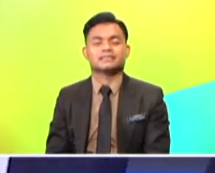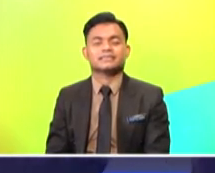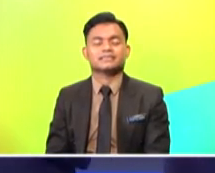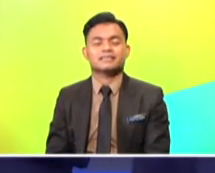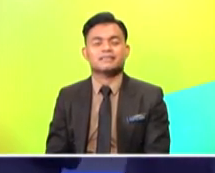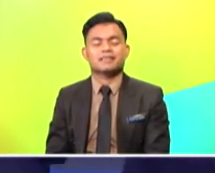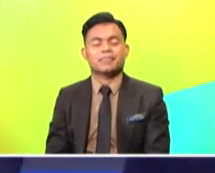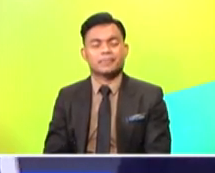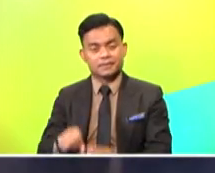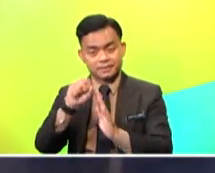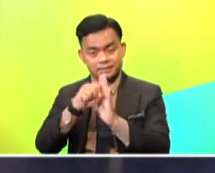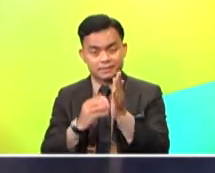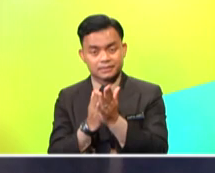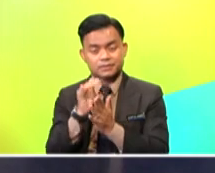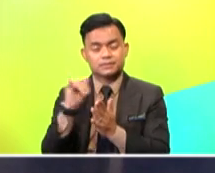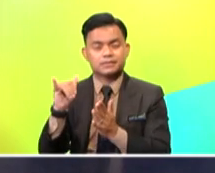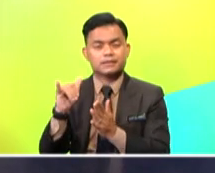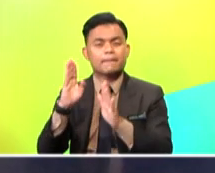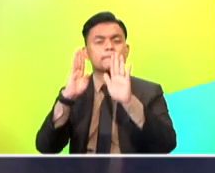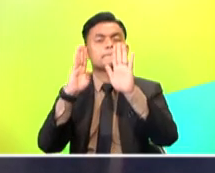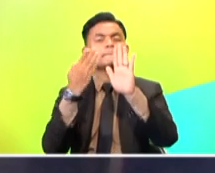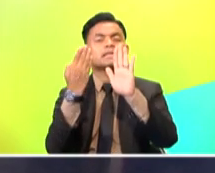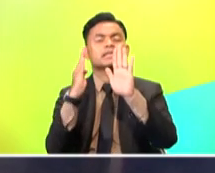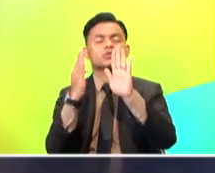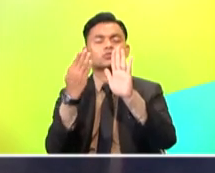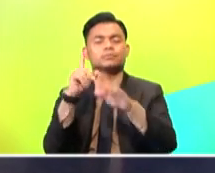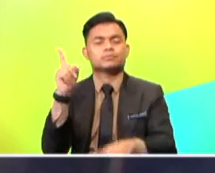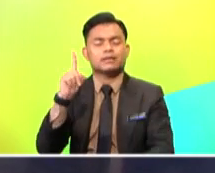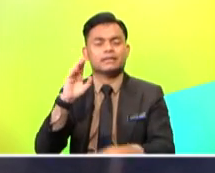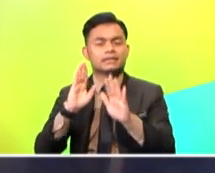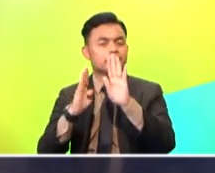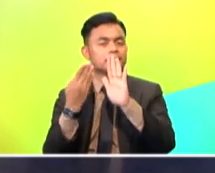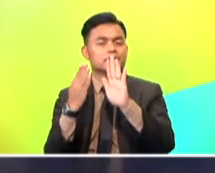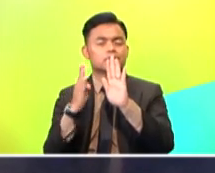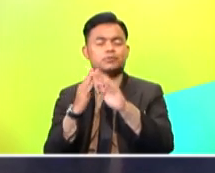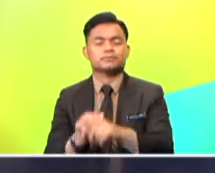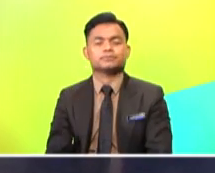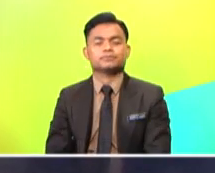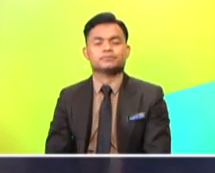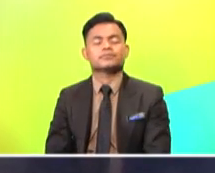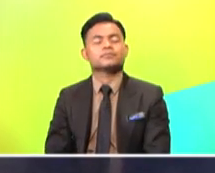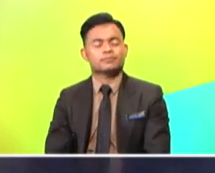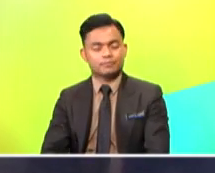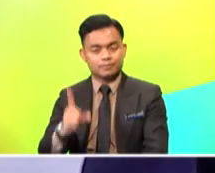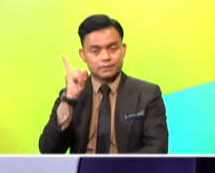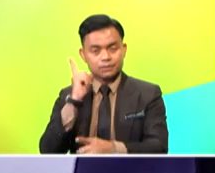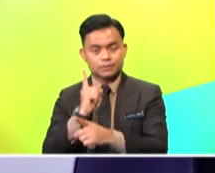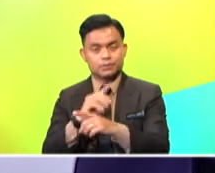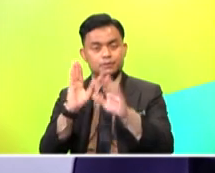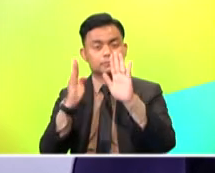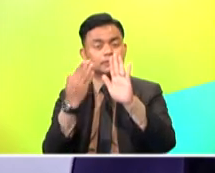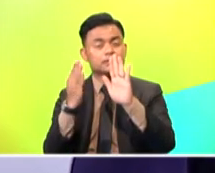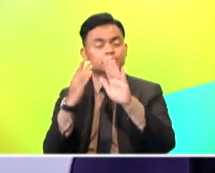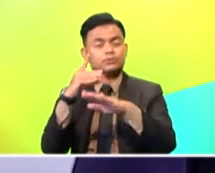Okey. Seterusnya pintu. Mana jawapan pintu tu? Pintu di sinilah tentunya. Okey, Ifan letak